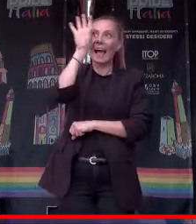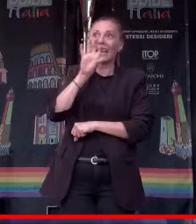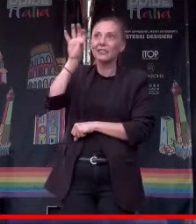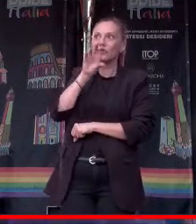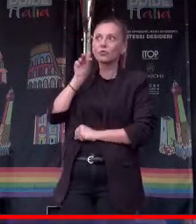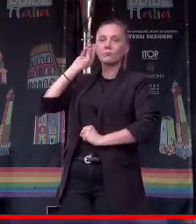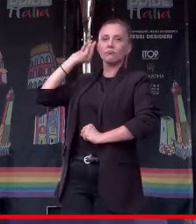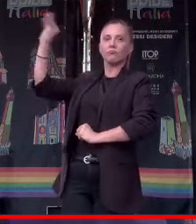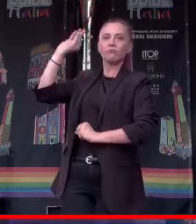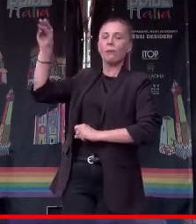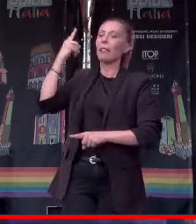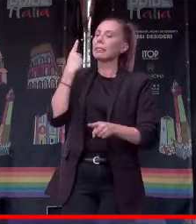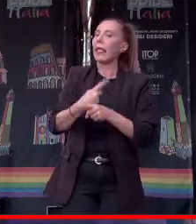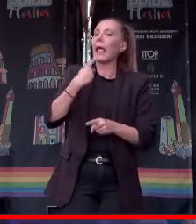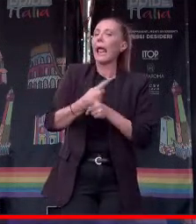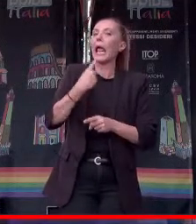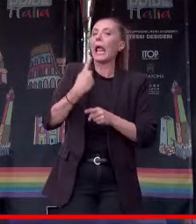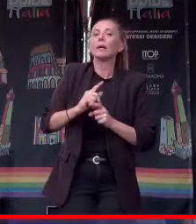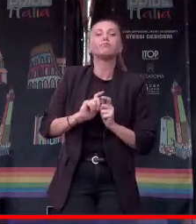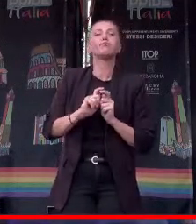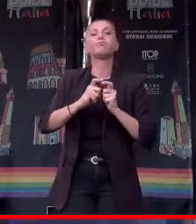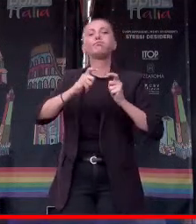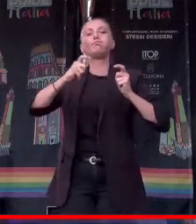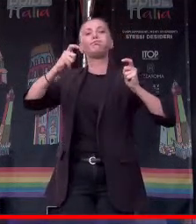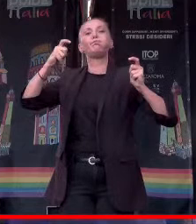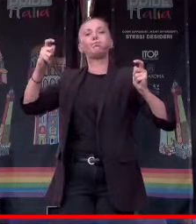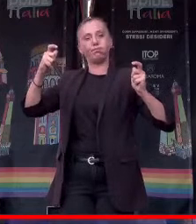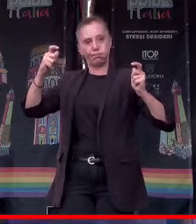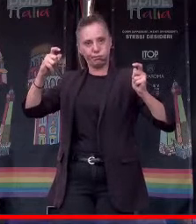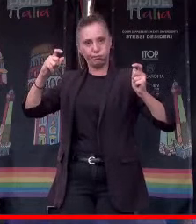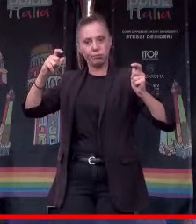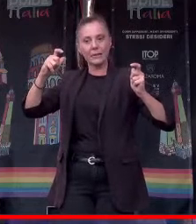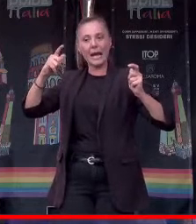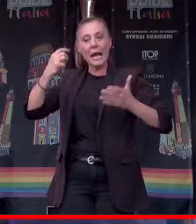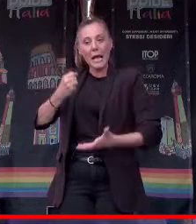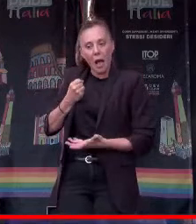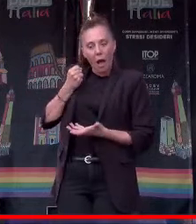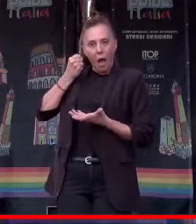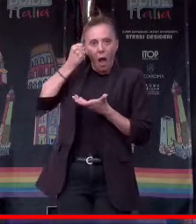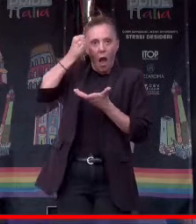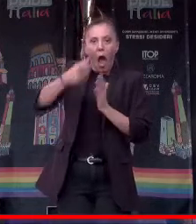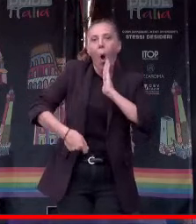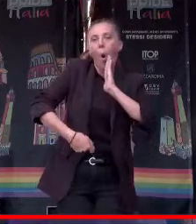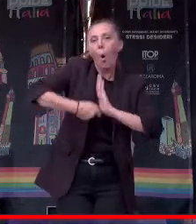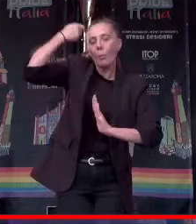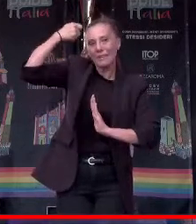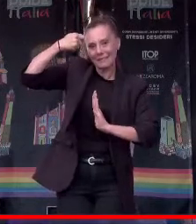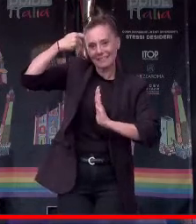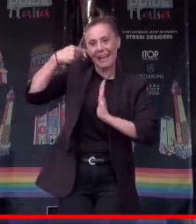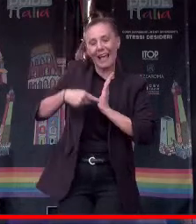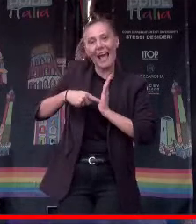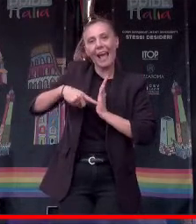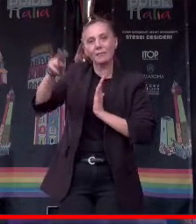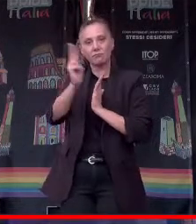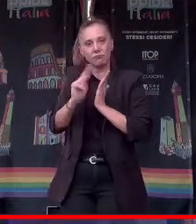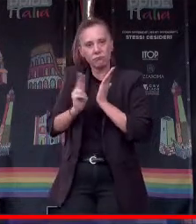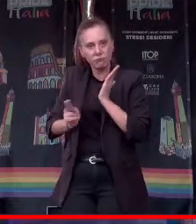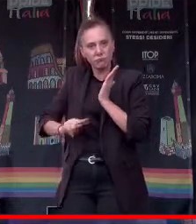di ampliare e soprattutto aumentare lo stanziamento per redigere i PEBA, perché